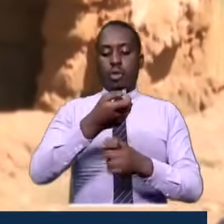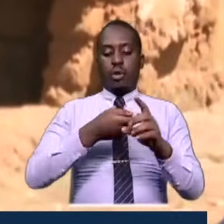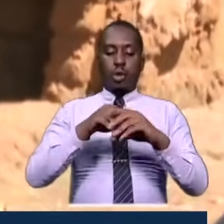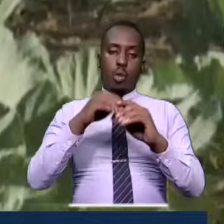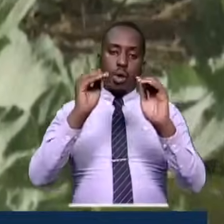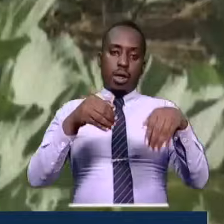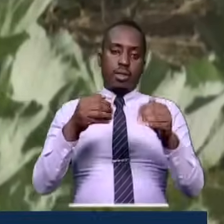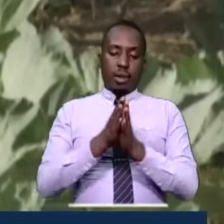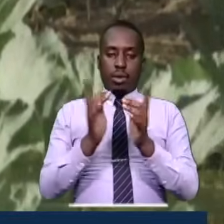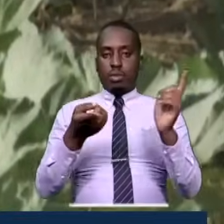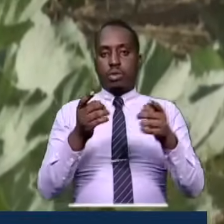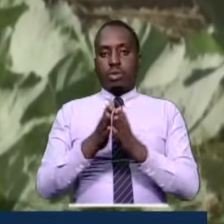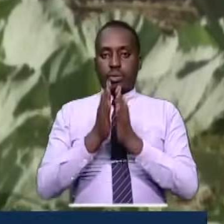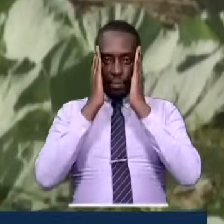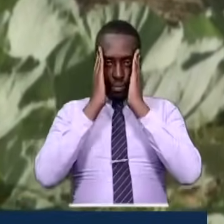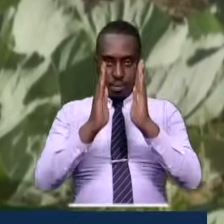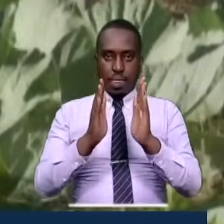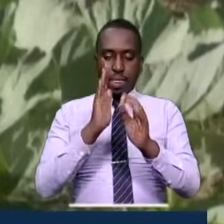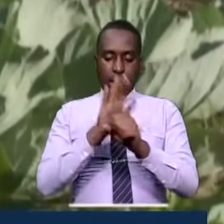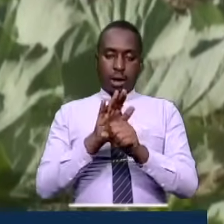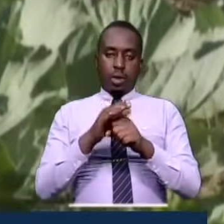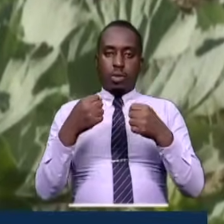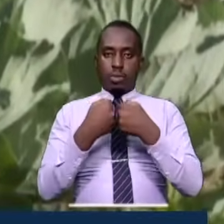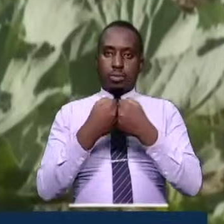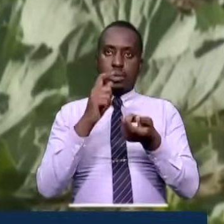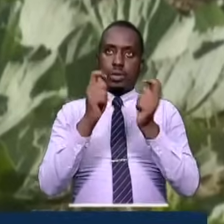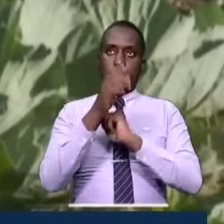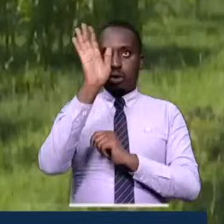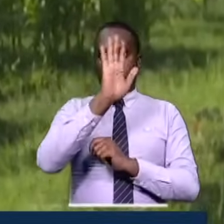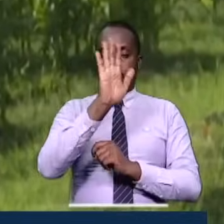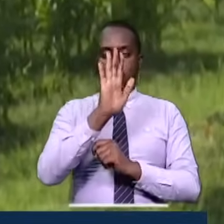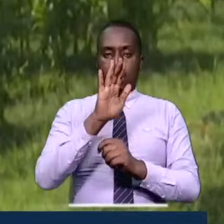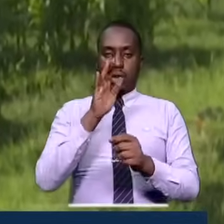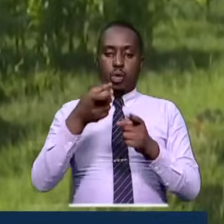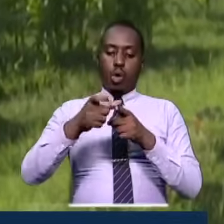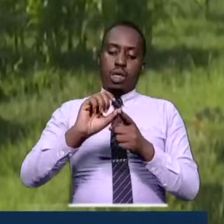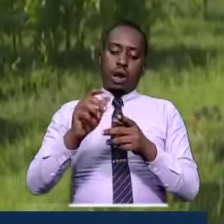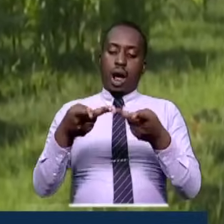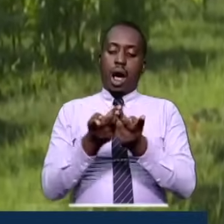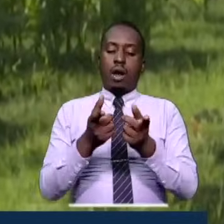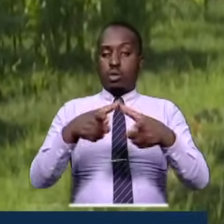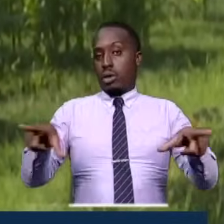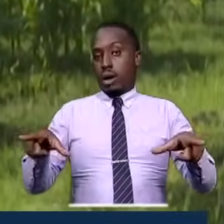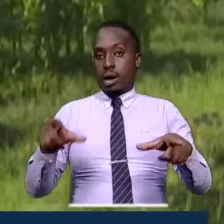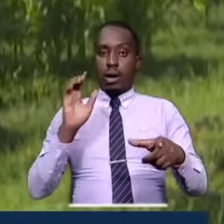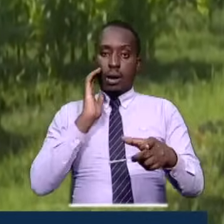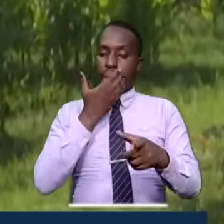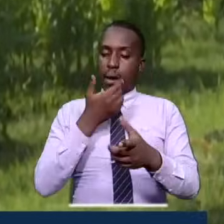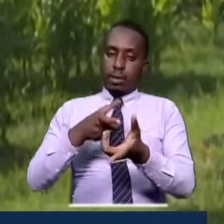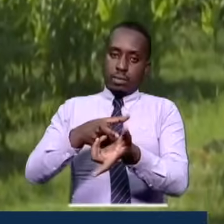buhinzi n'ubworozi hibandwa ku guhangana n'imihindagurikire y'ikirere kongera ubuso bwuhirwa no kurwanya